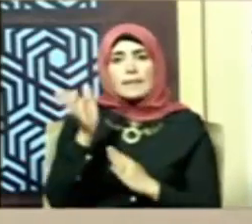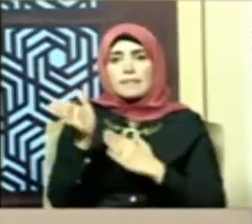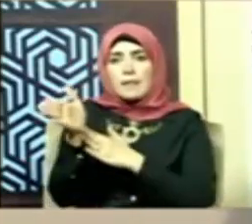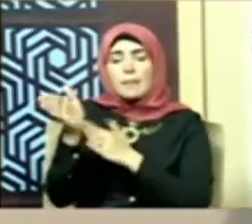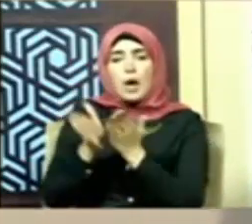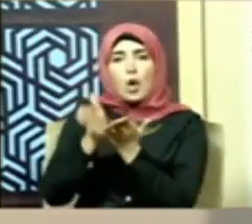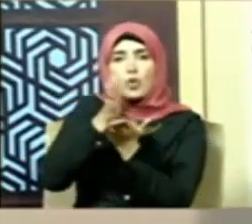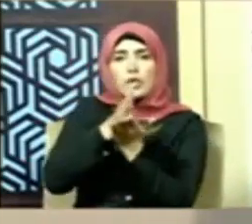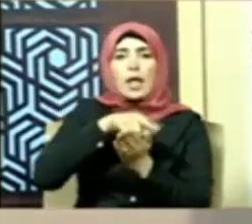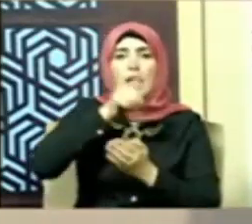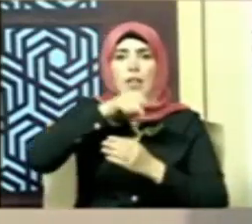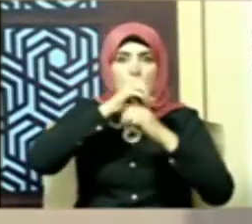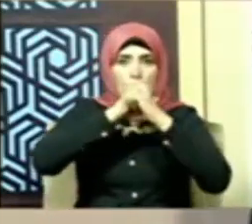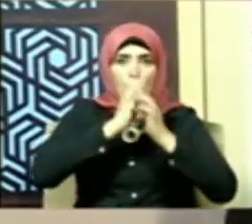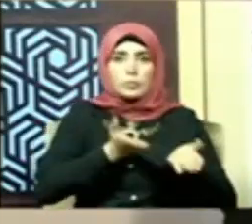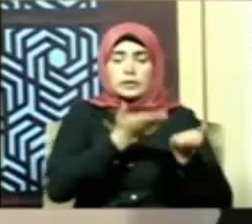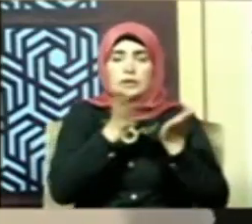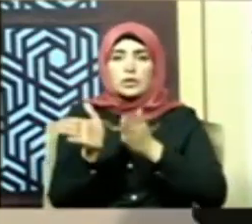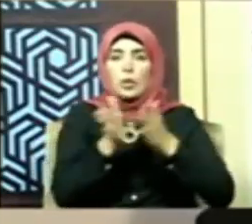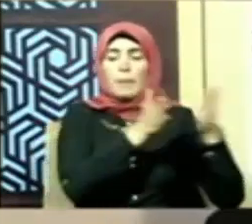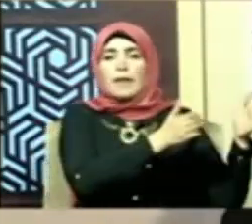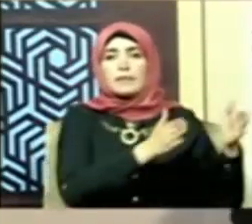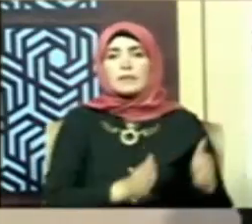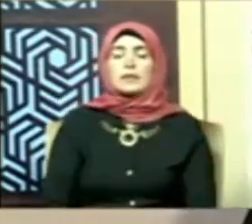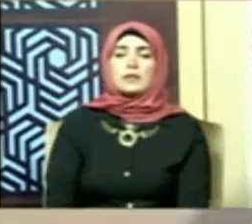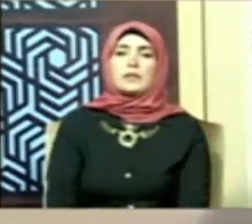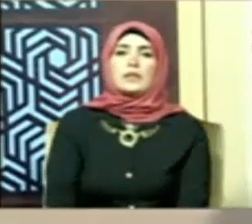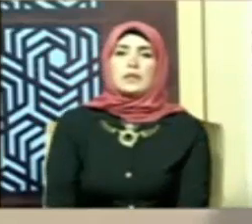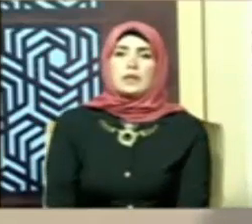هداه إلى يوم الدين، وبعد: